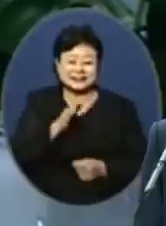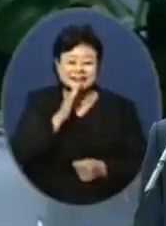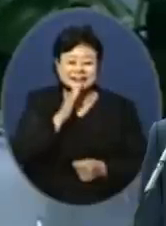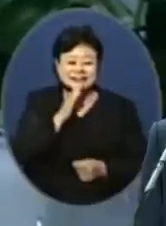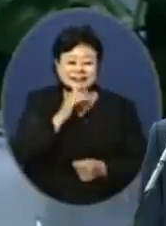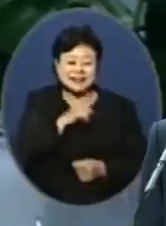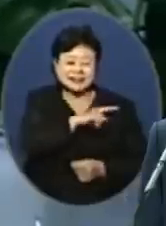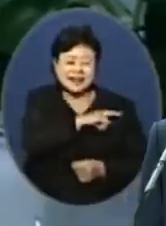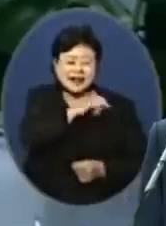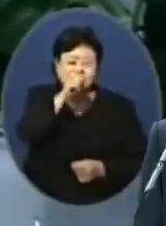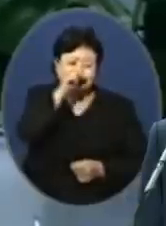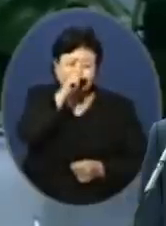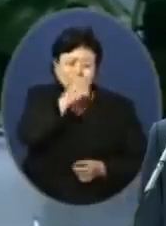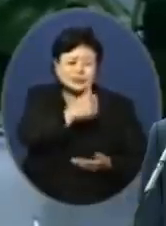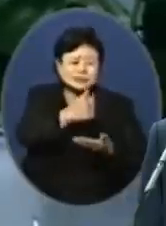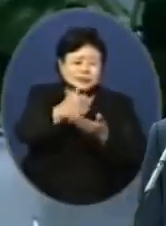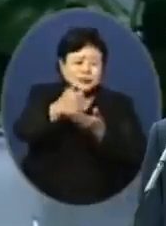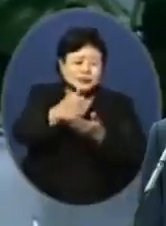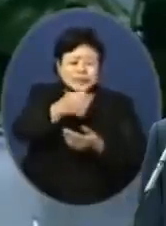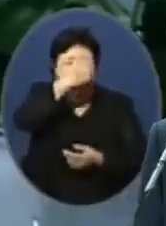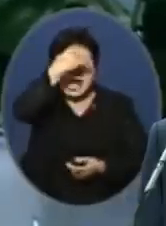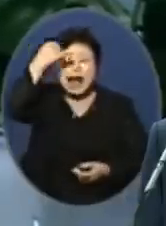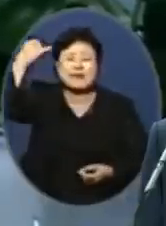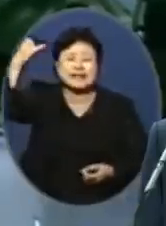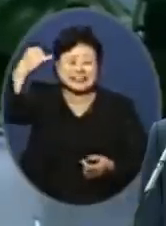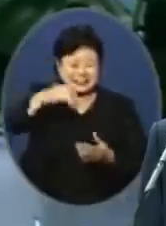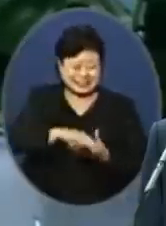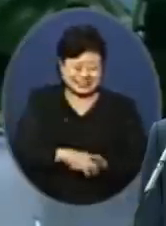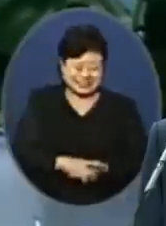제일 좋아하시는 분이 우리 할머니 같습니다.